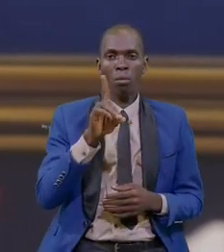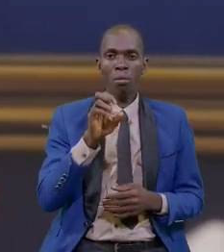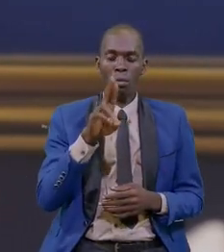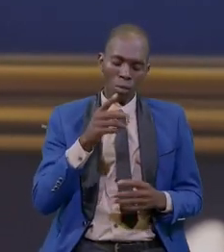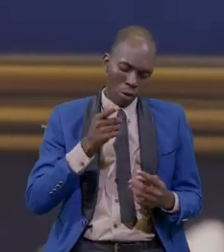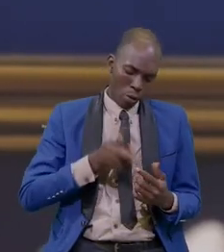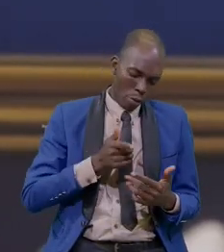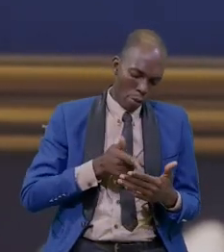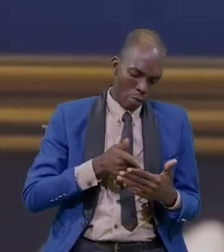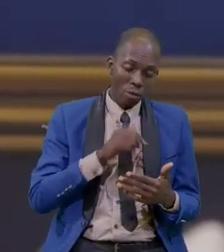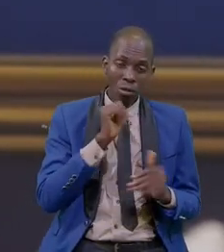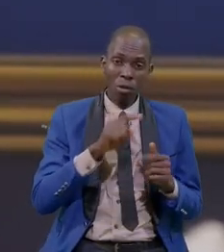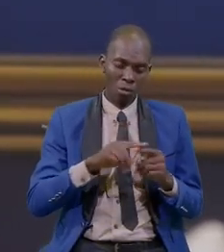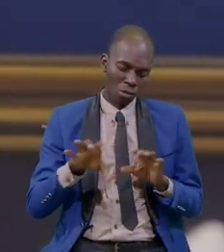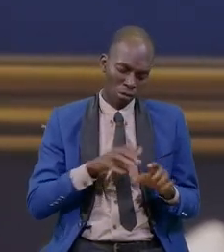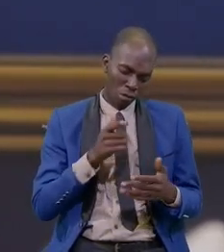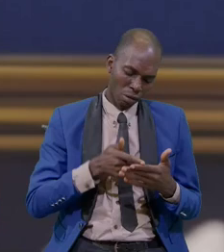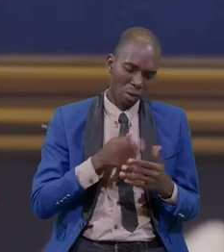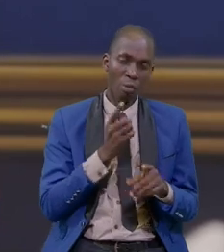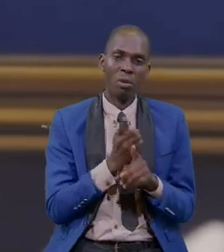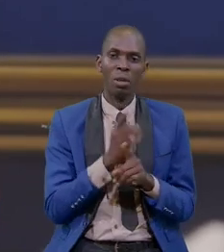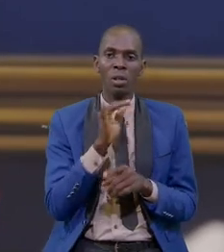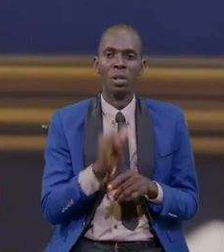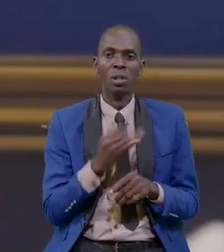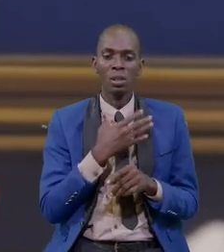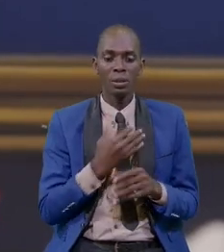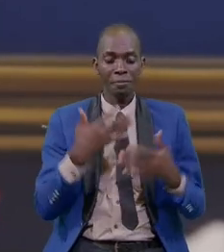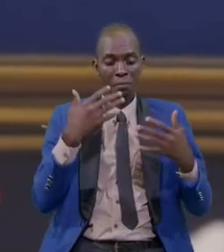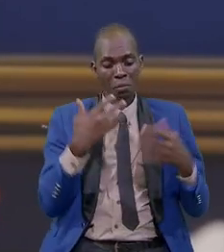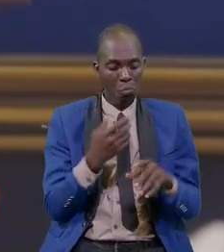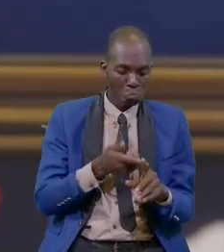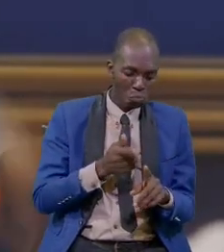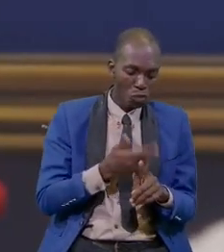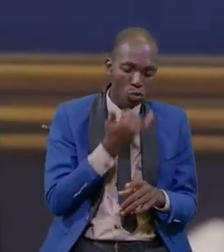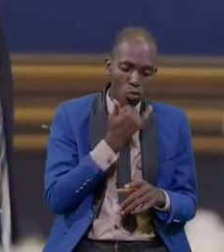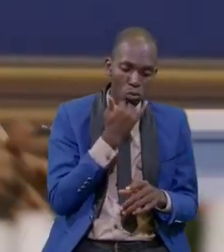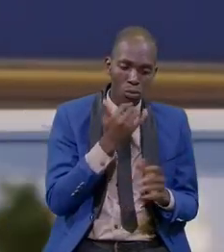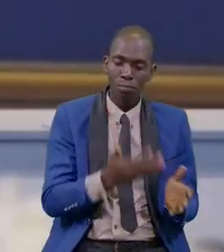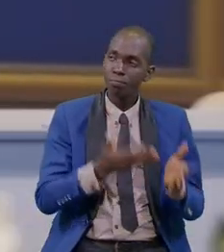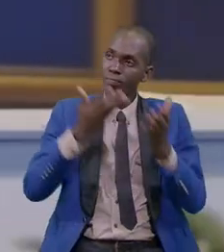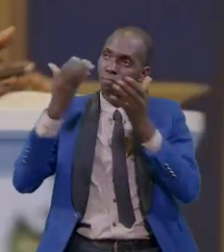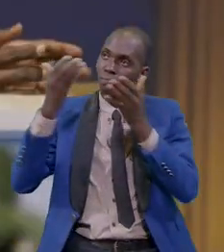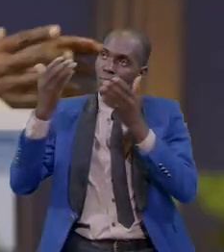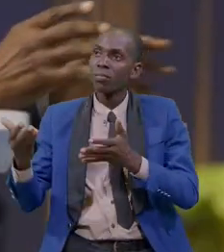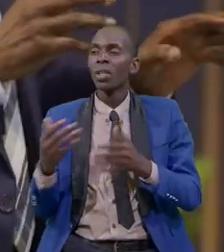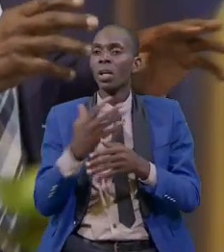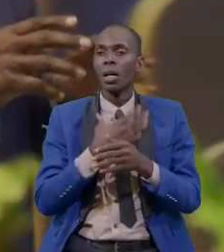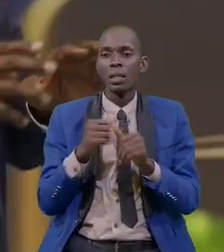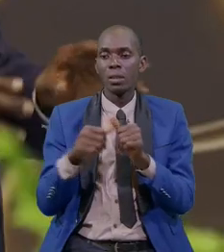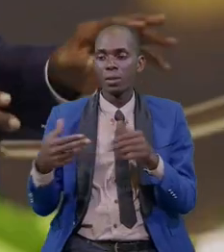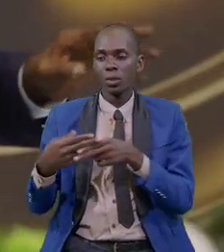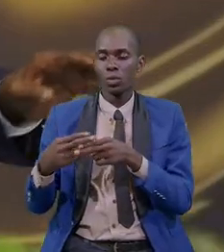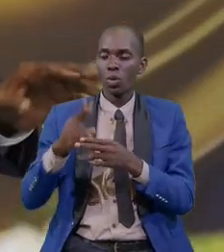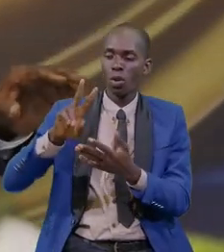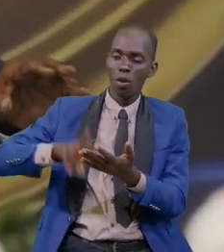correctement. Et il met le portail là, il a construit la toiture, mais après cela, tout